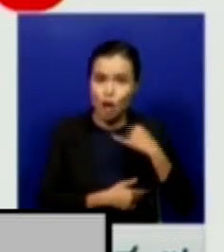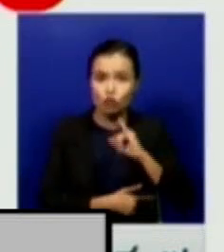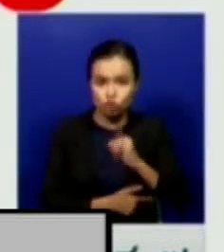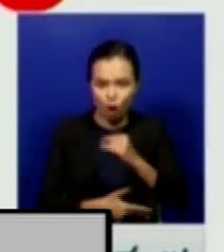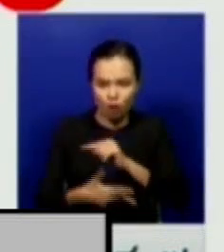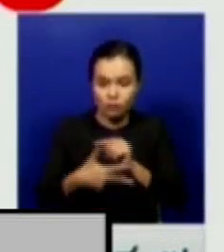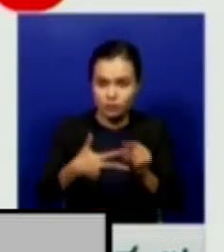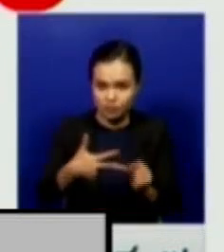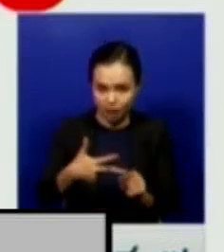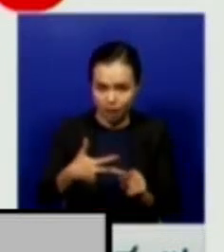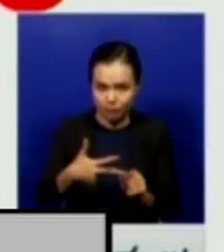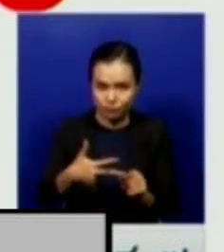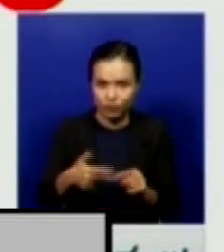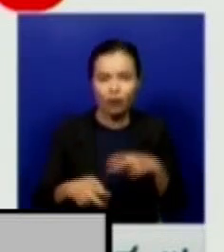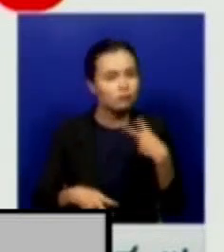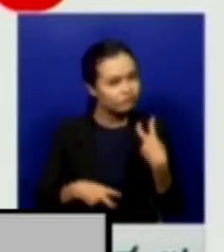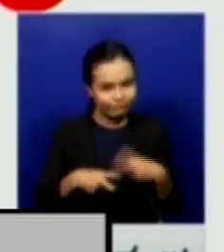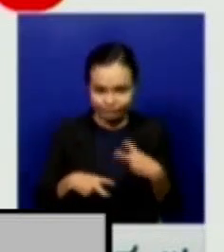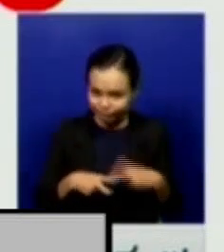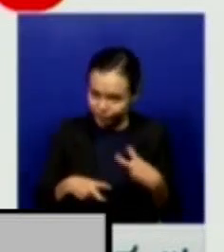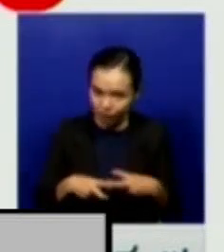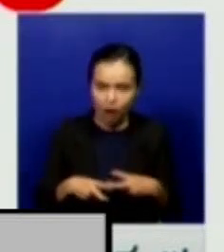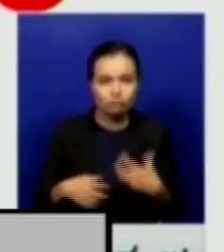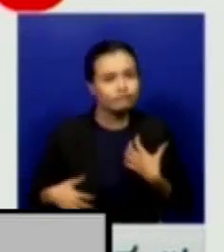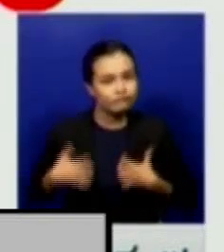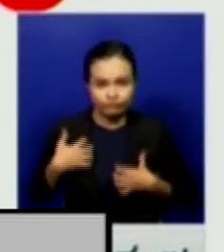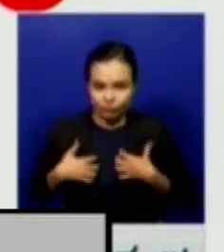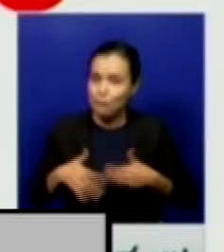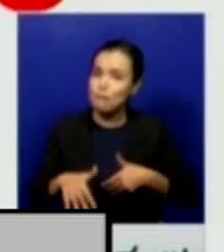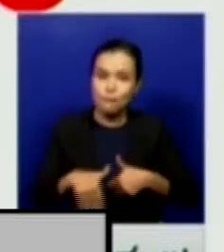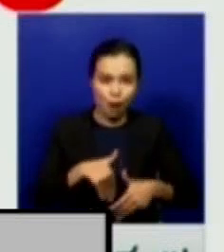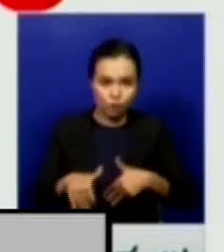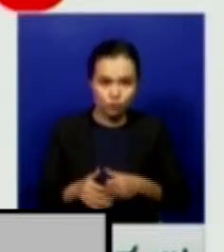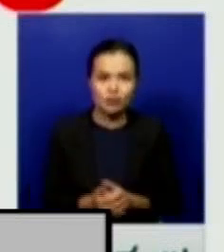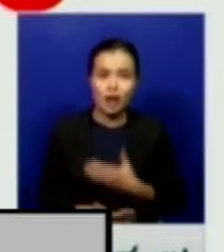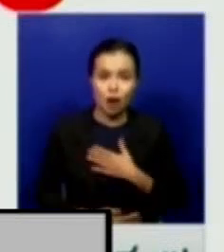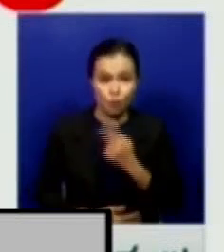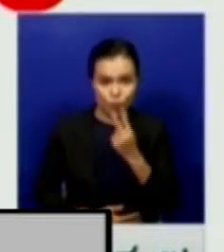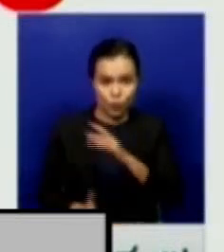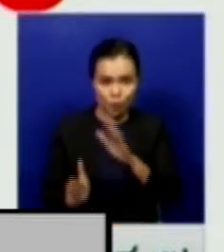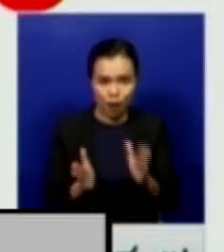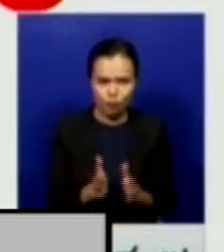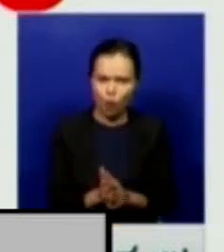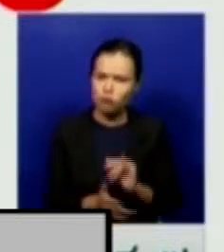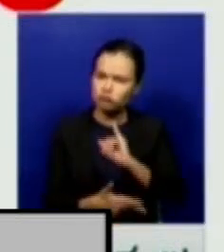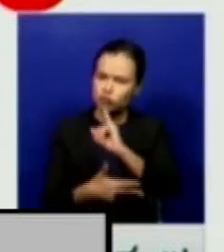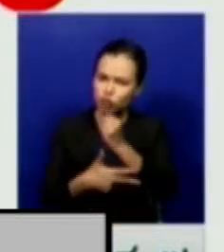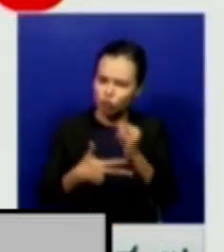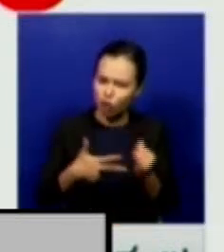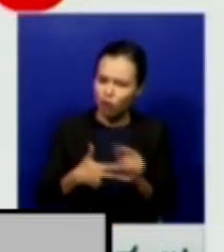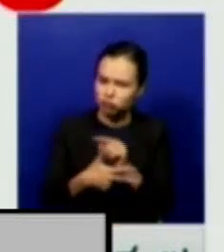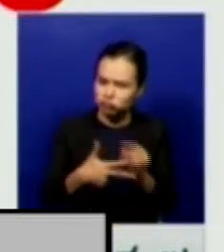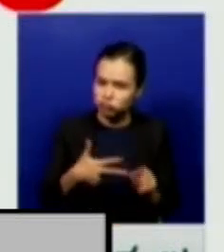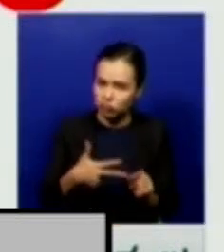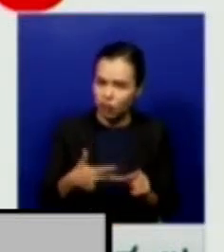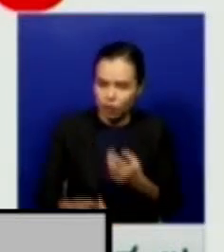ญลักษณ์ของความลำบากยากแค้นของพี่น้องประชาชนเรามาดูภาพรวมครับ3จอมันเป็น